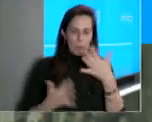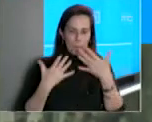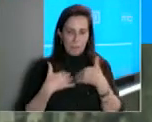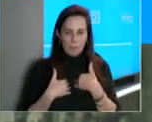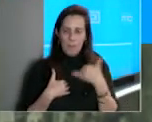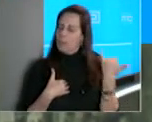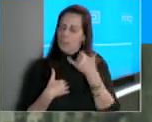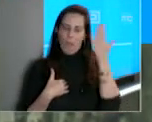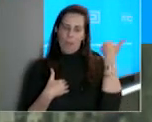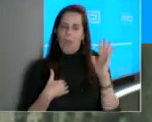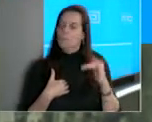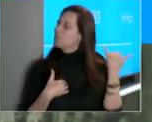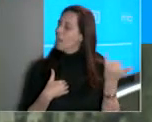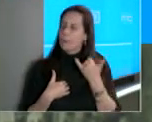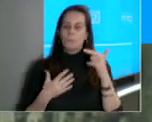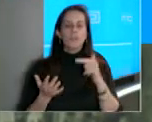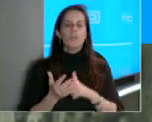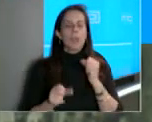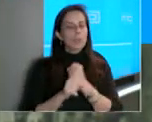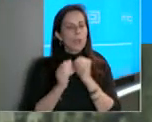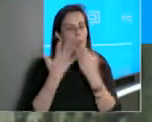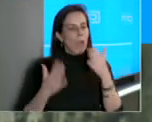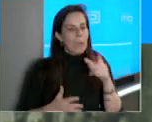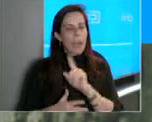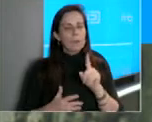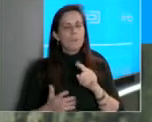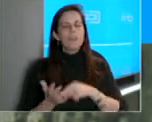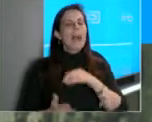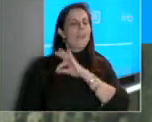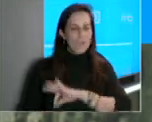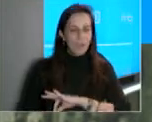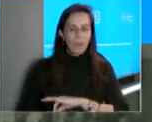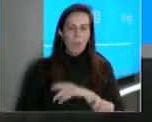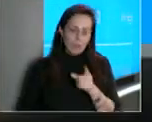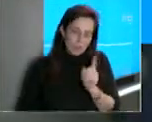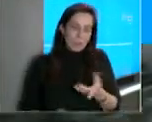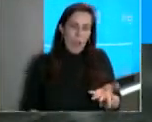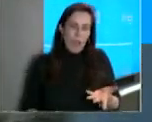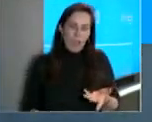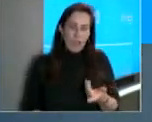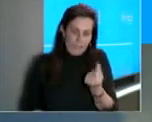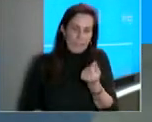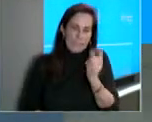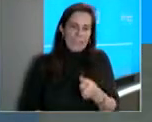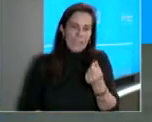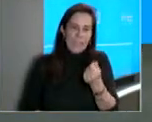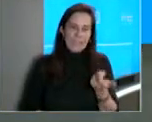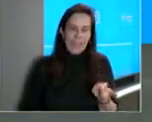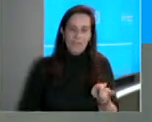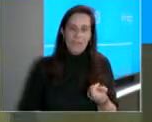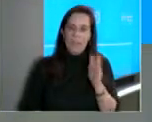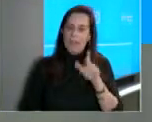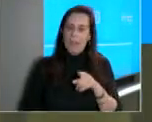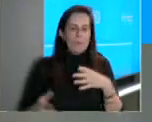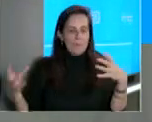מתאר קיים תמיד, כי כדי להוציא עיתון, גם אם הוא לא למטרות רווח, אתה נדרש לתשתית כלכלית. גם